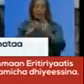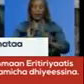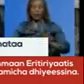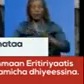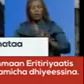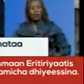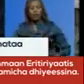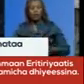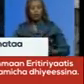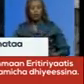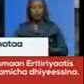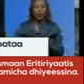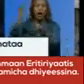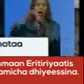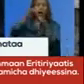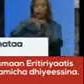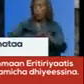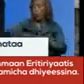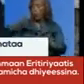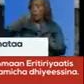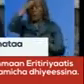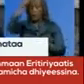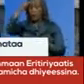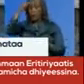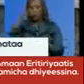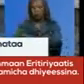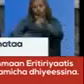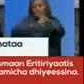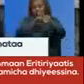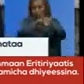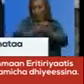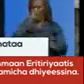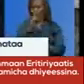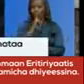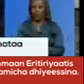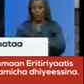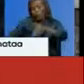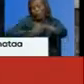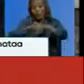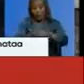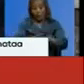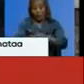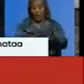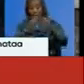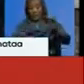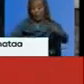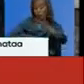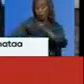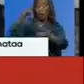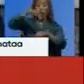ብሶት ካጋጋሉት ዋና ዋና ምክንያቶች ውስጥ ሙስና አንዱ ነው። ሙስናን ጸረ ሙስና